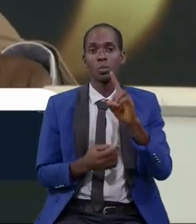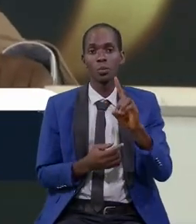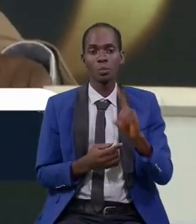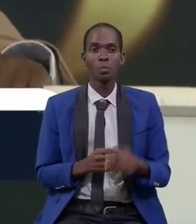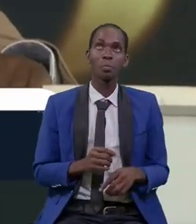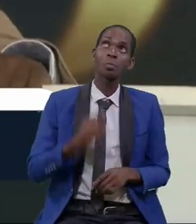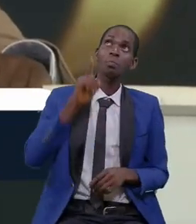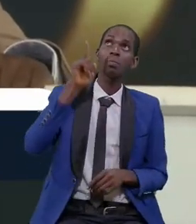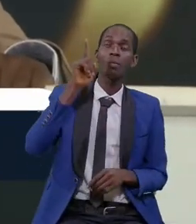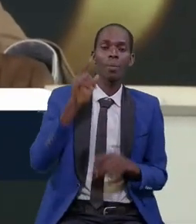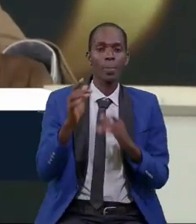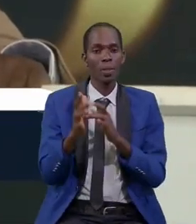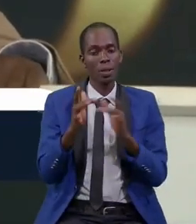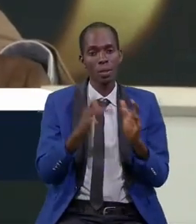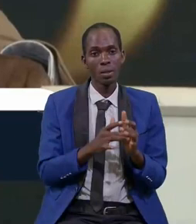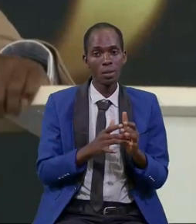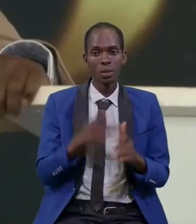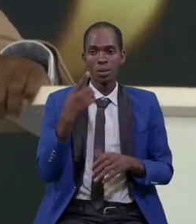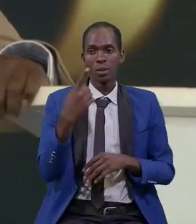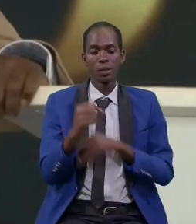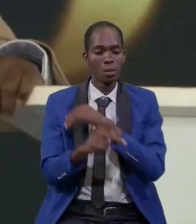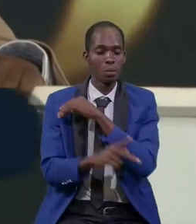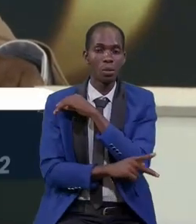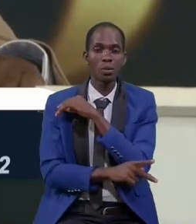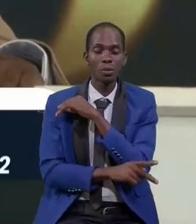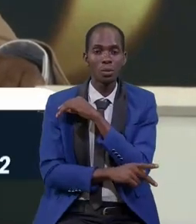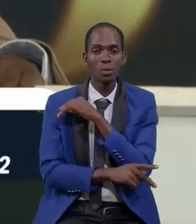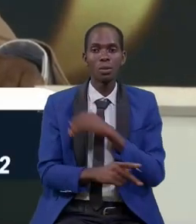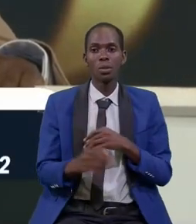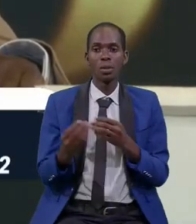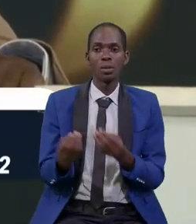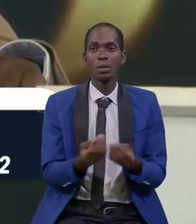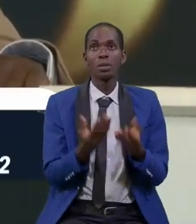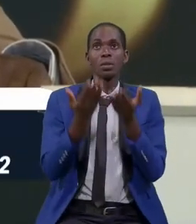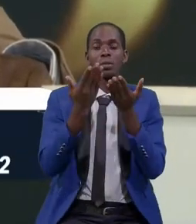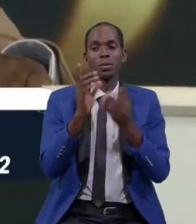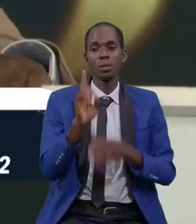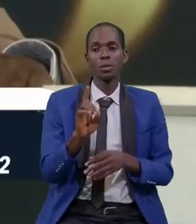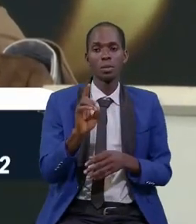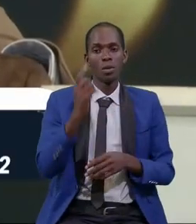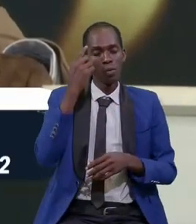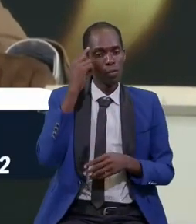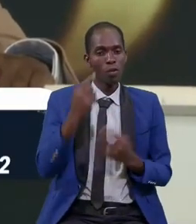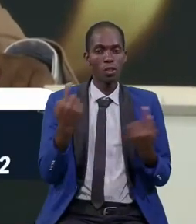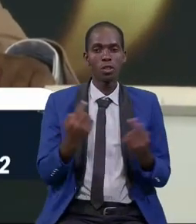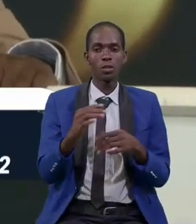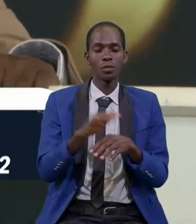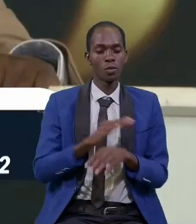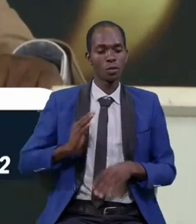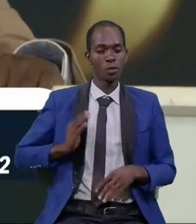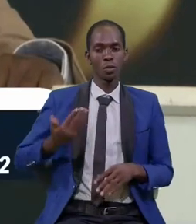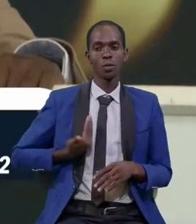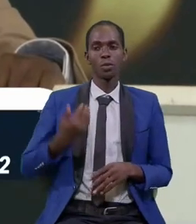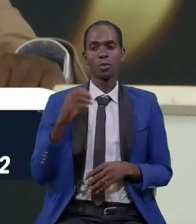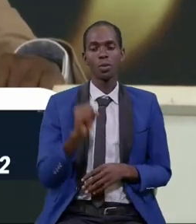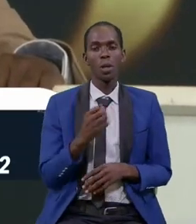Premier élément, Jésus la Pâque sacrifiée pour les âmes des pécheurs